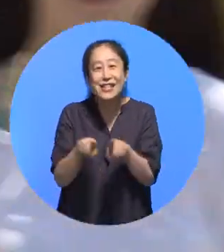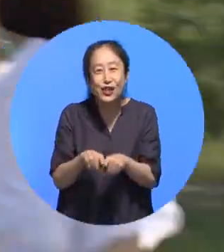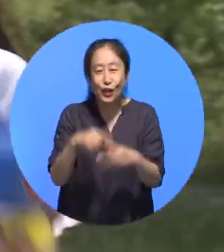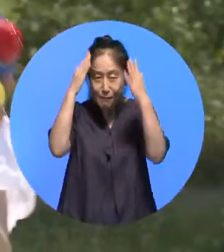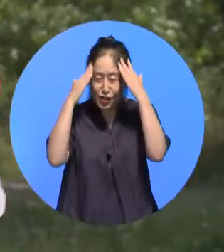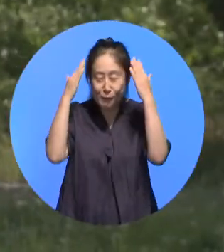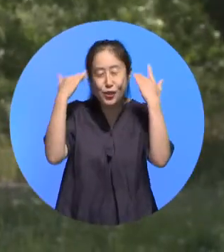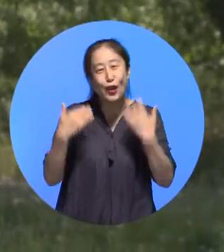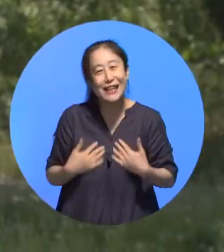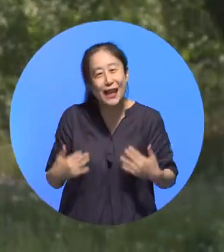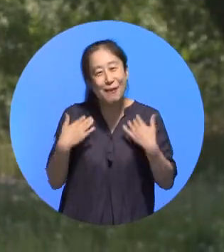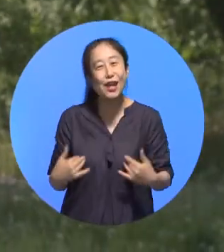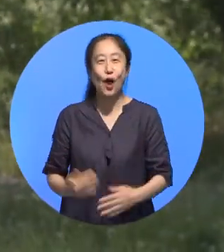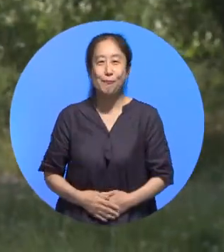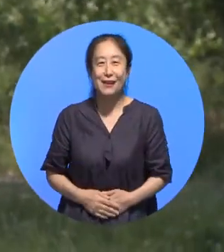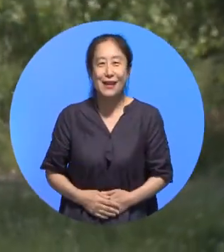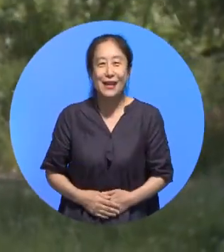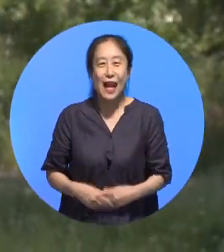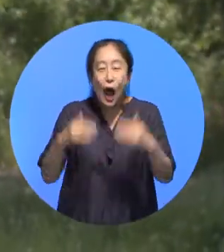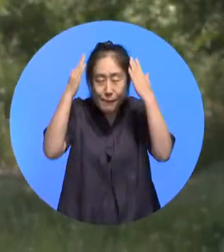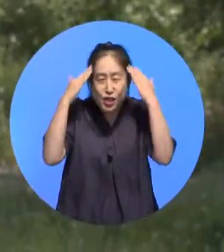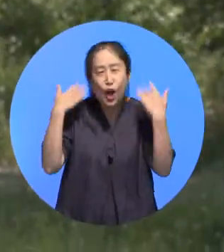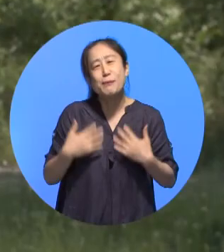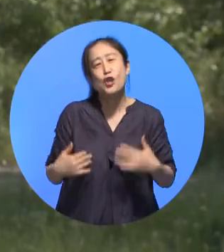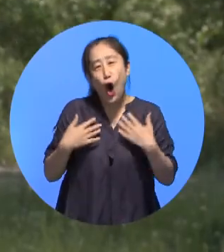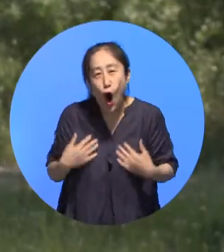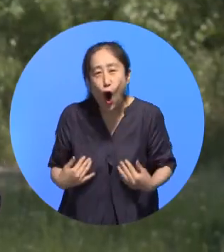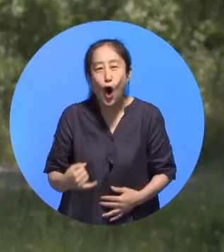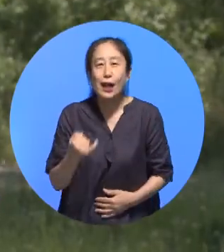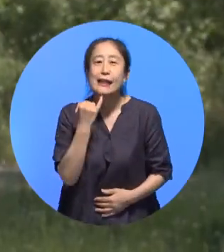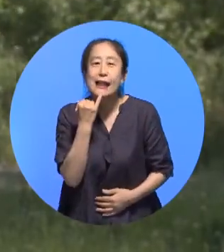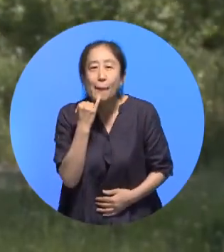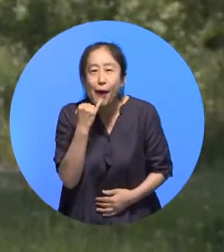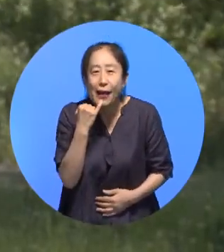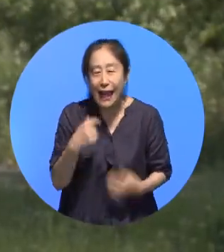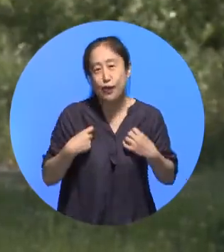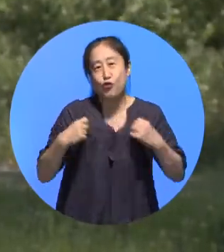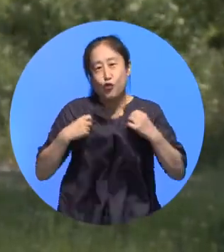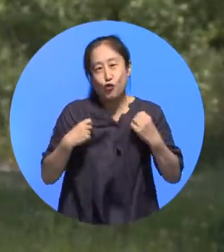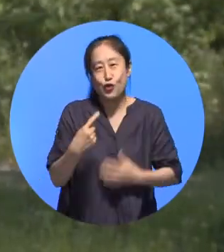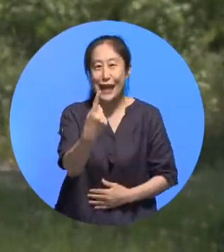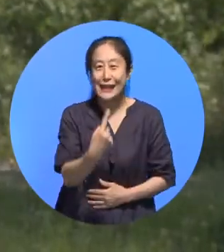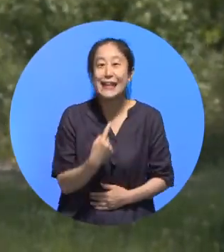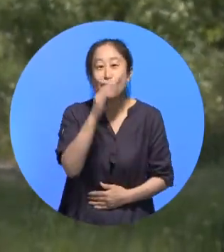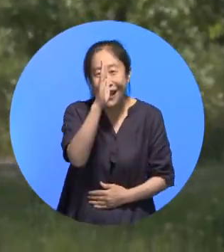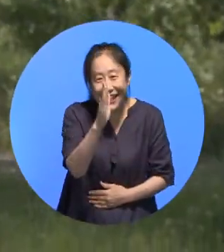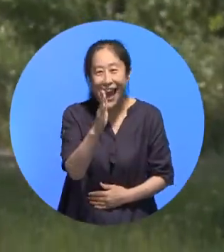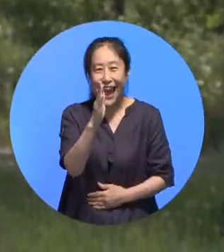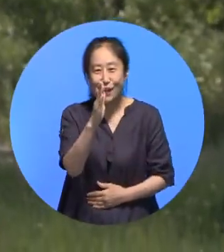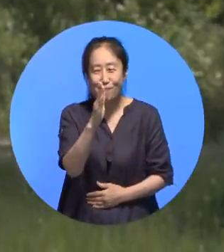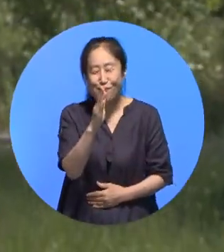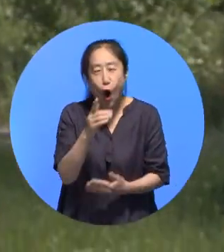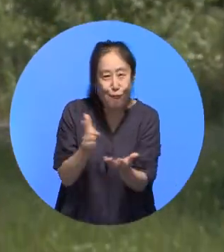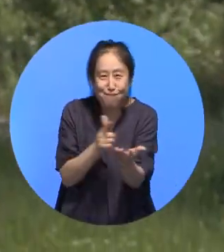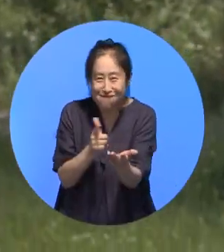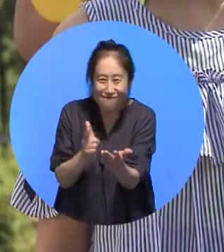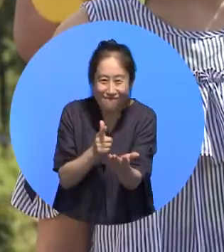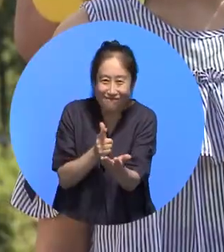ましょうとにかく濡れますので濡れていい格好で来てくださいね容赦しません